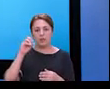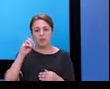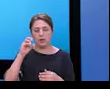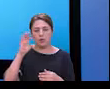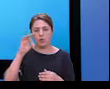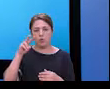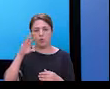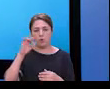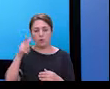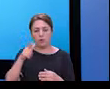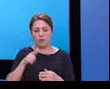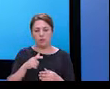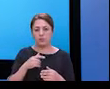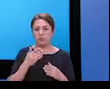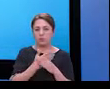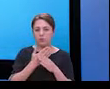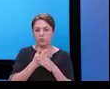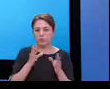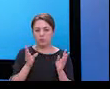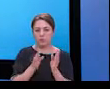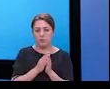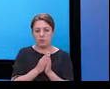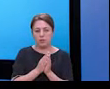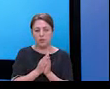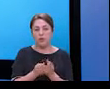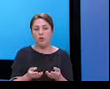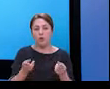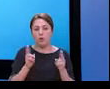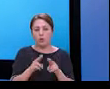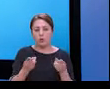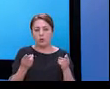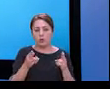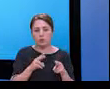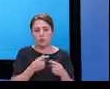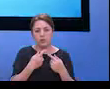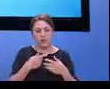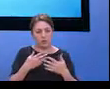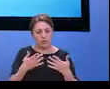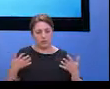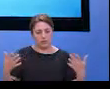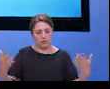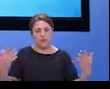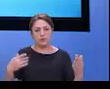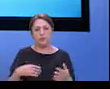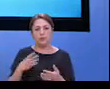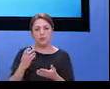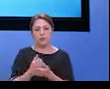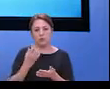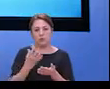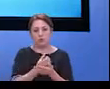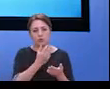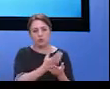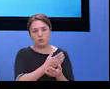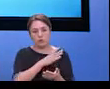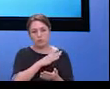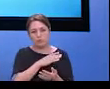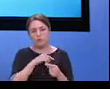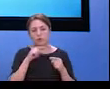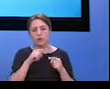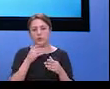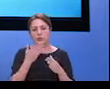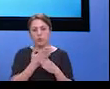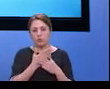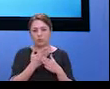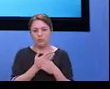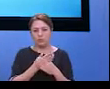qoldiqlari topildi va bu shaharda yashagan insonlarning uyrozg'or buyumlari, zebuzinatlari topiladi va bu orqali